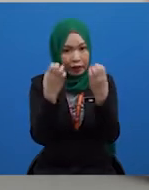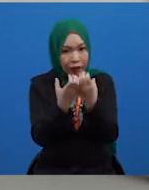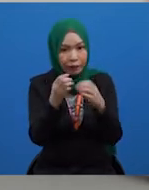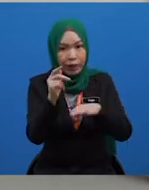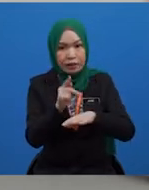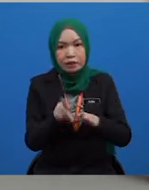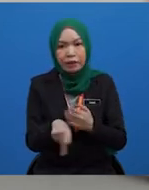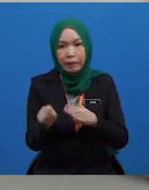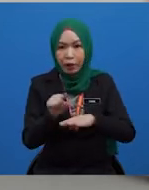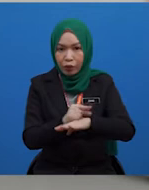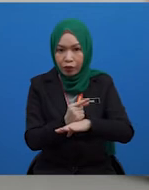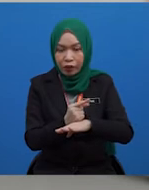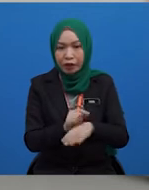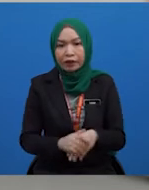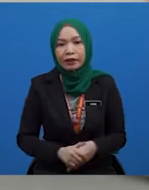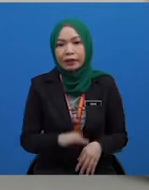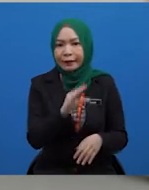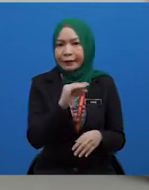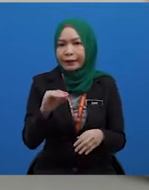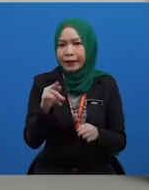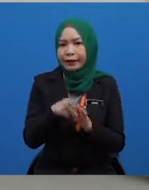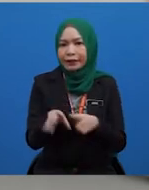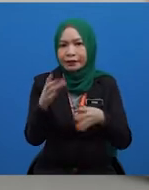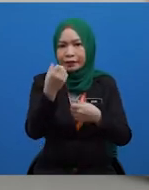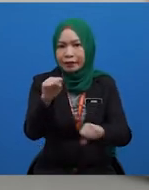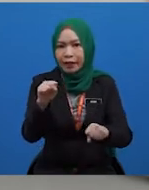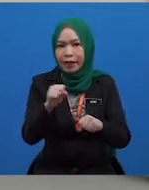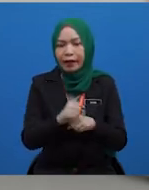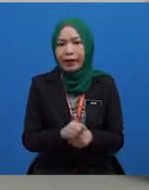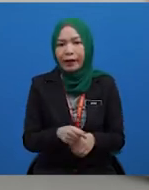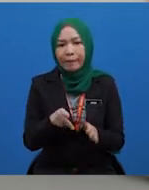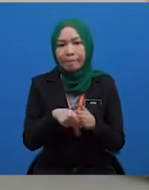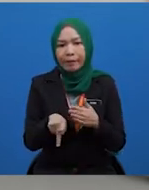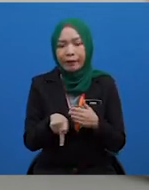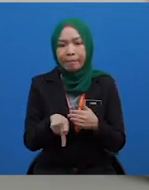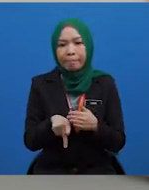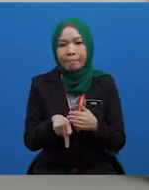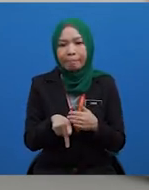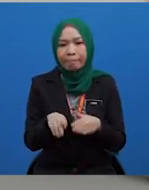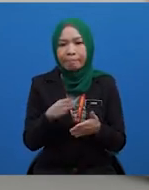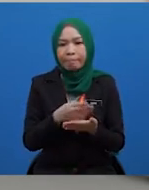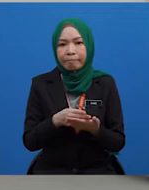pembeli untuk membeli sesuatu barang dan juga sikap pengguna itu sendiri.